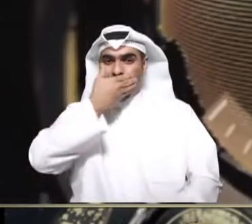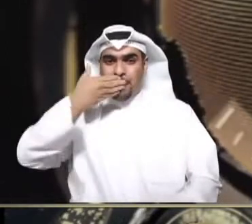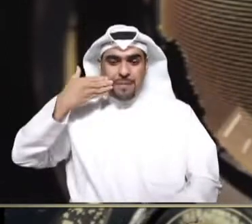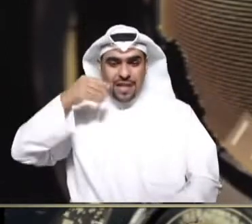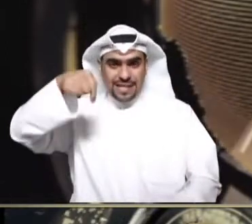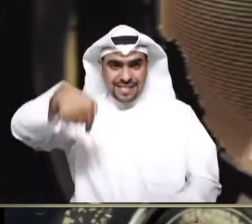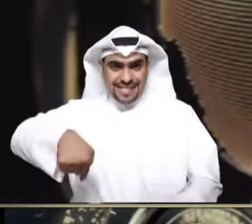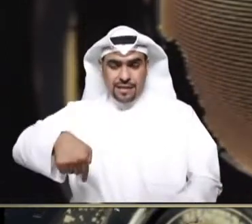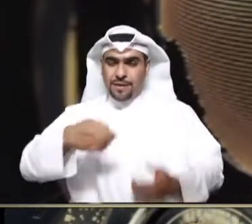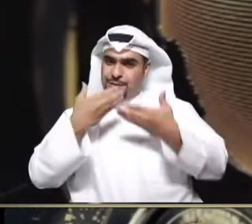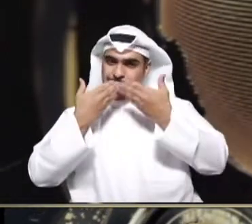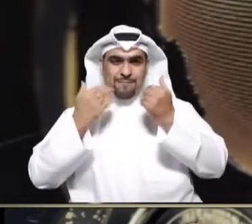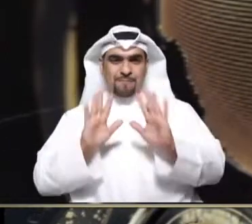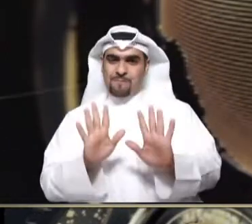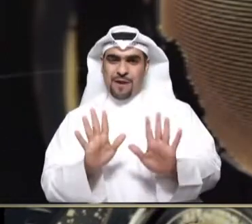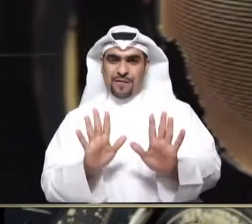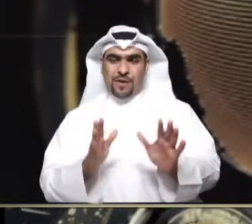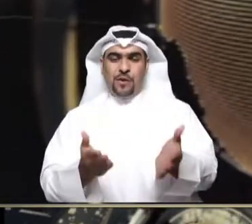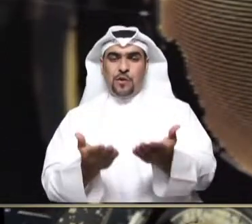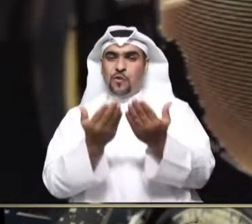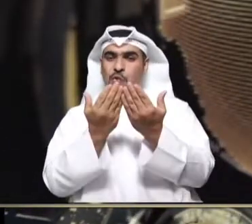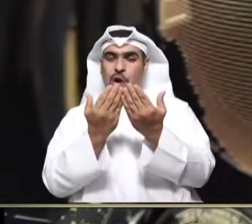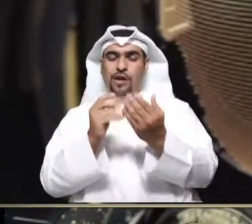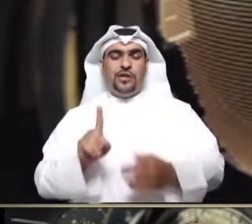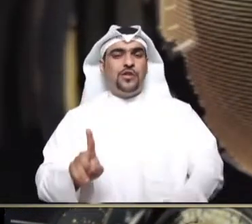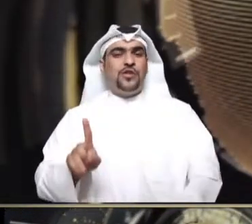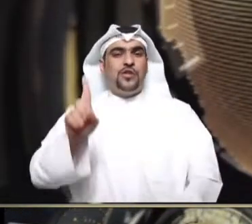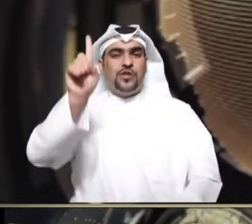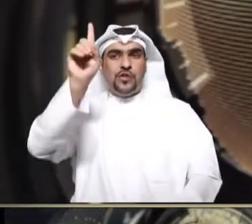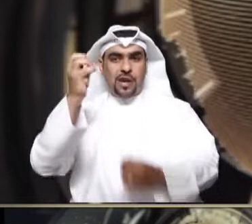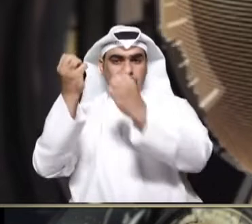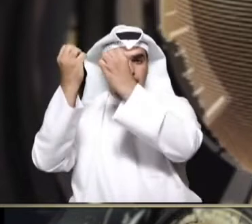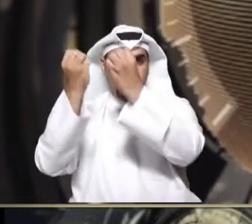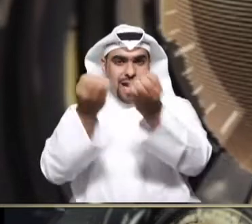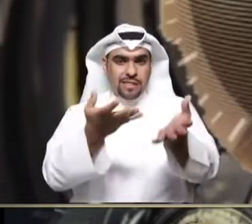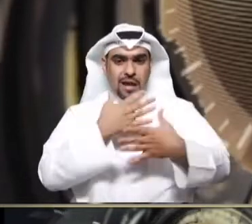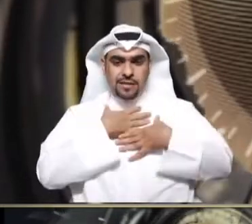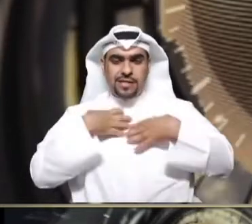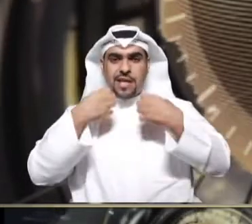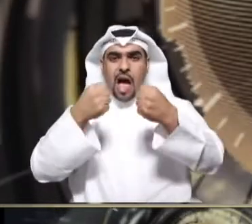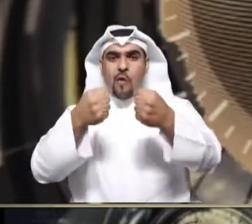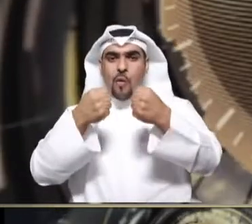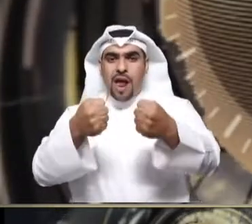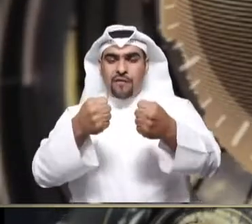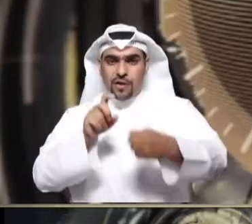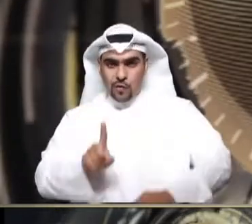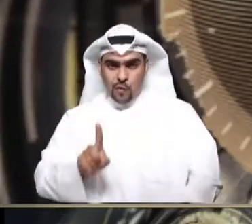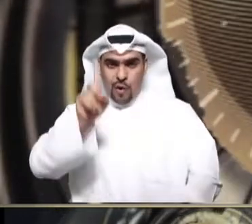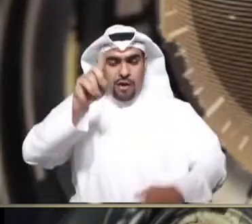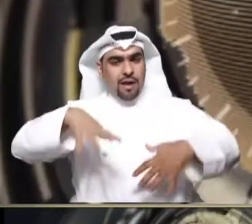العام، سائلا سموه المولى عز وجل أن يمن عليهم بالصحة والعافية وأن